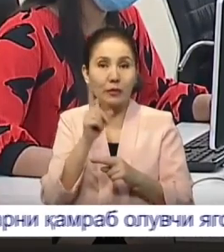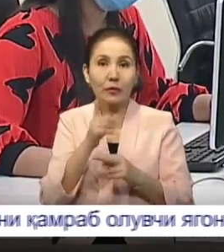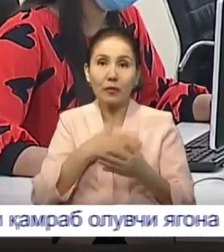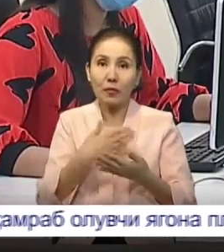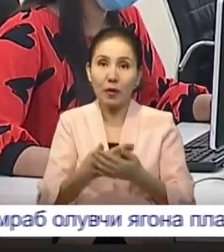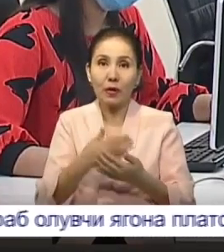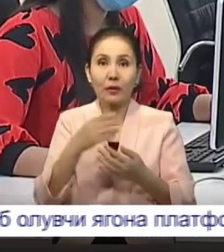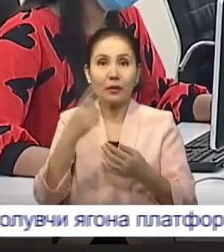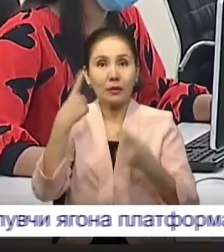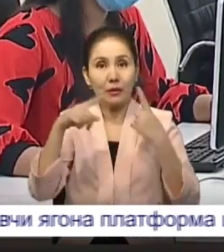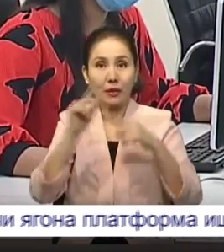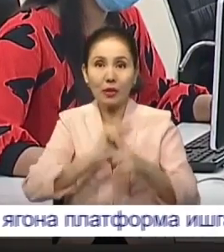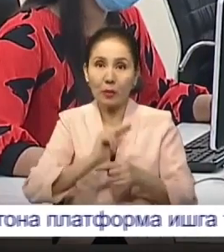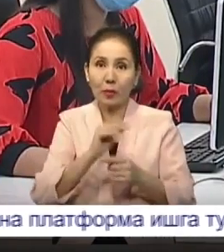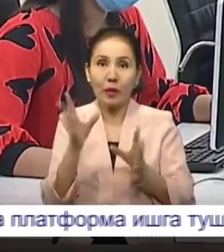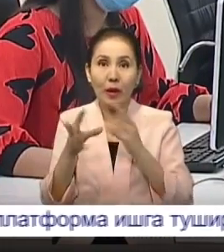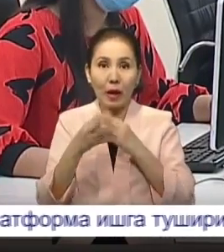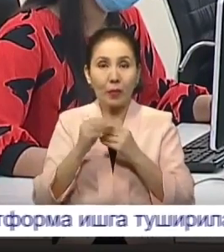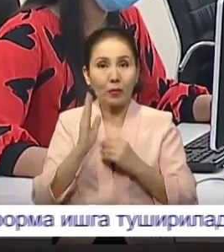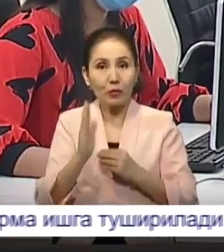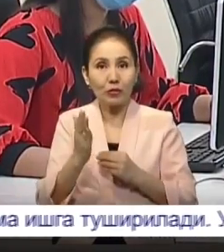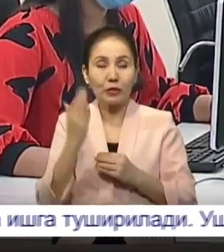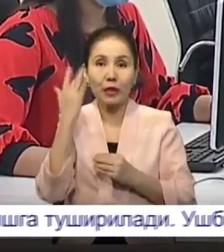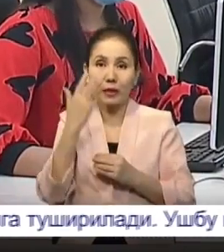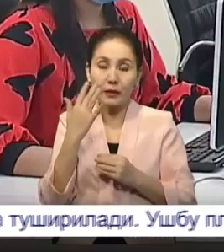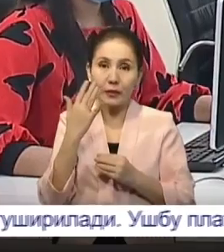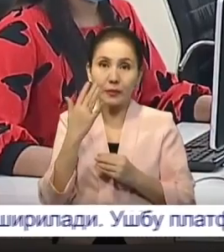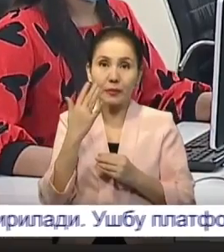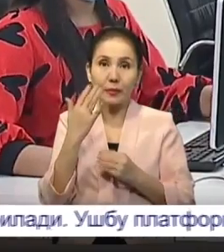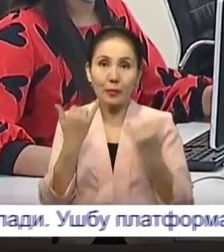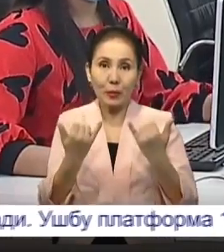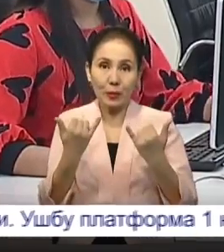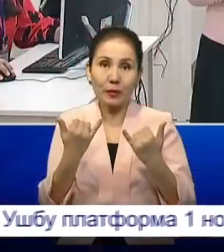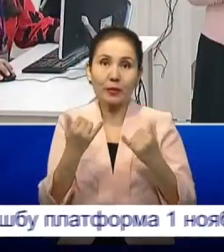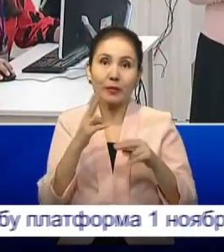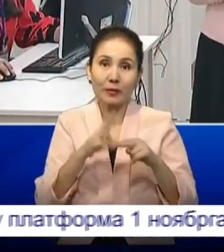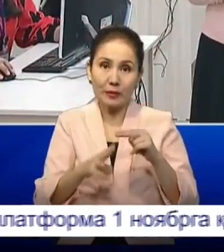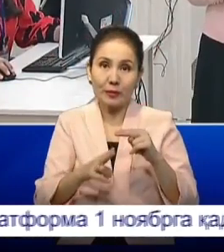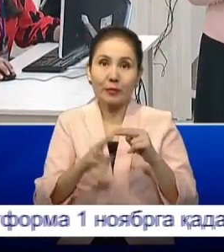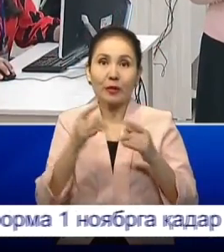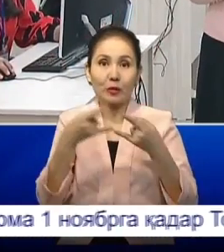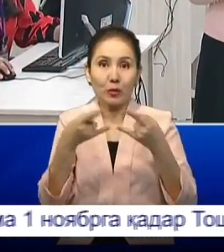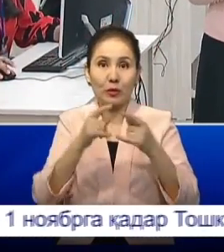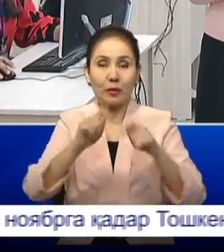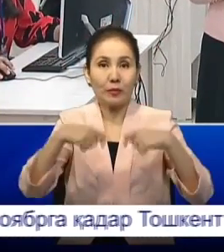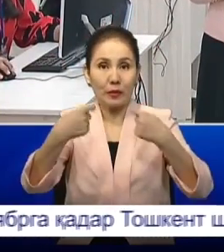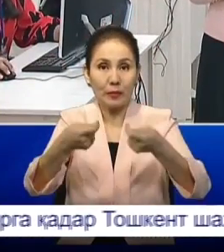faollik, tashabbuskorlik hamisha hamroh bo'lishini tilagan holda bugungi chiqishimizni yakunlaymiz. Studiya, marhamat.